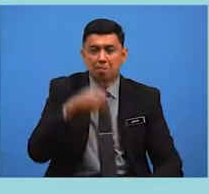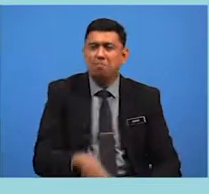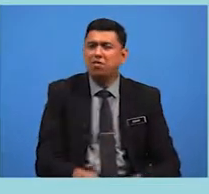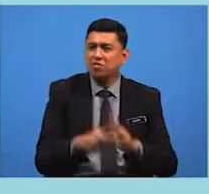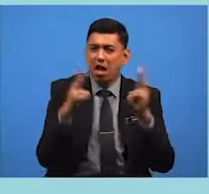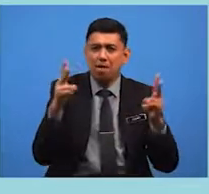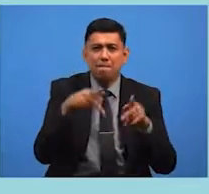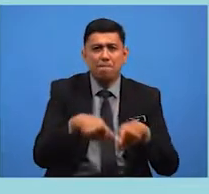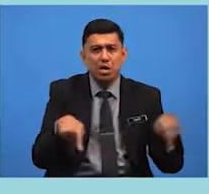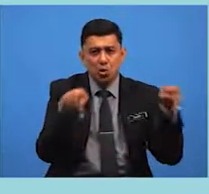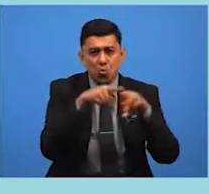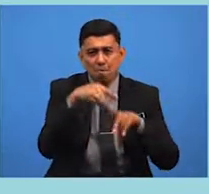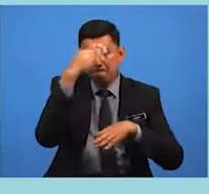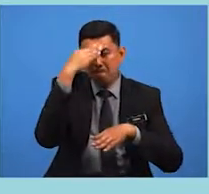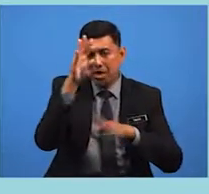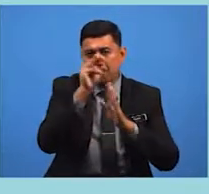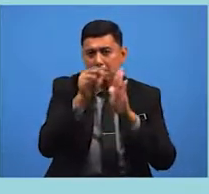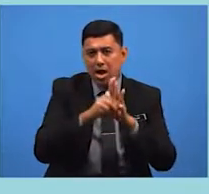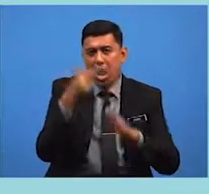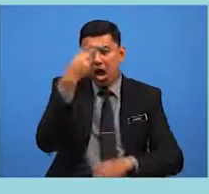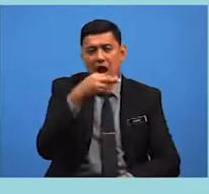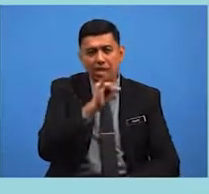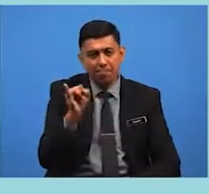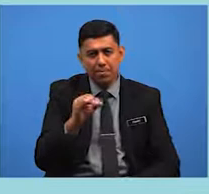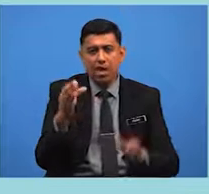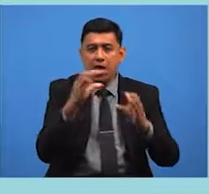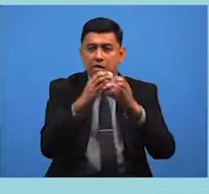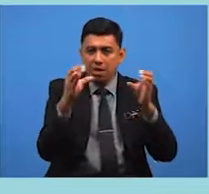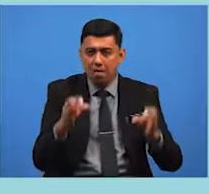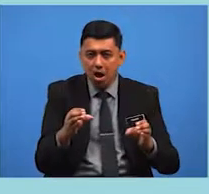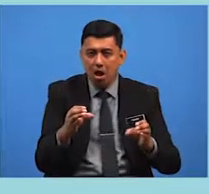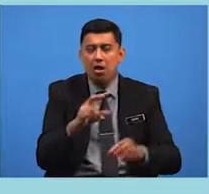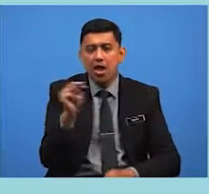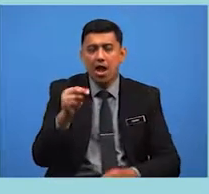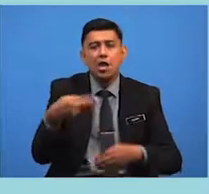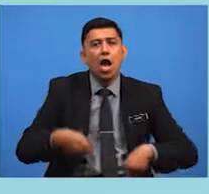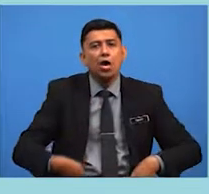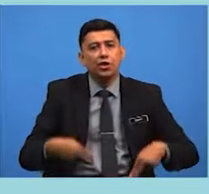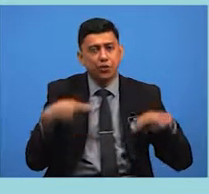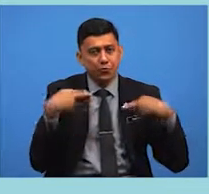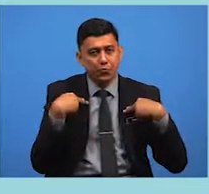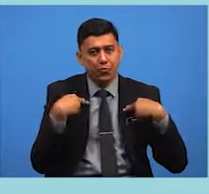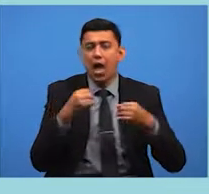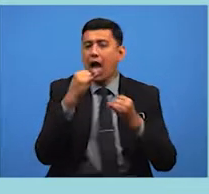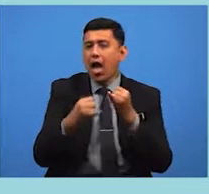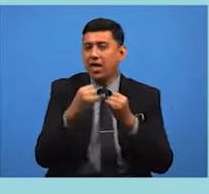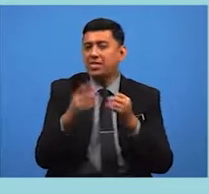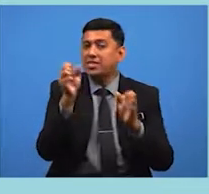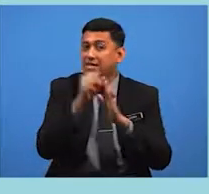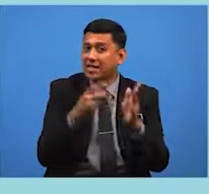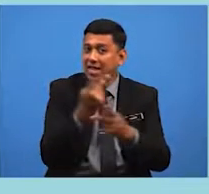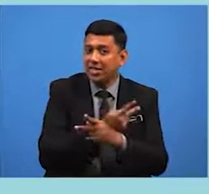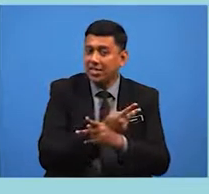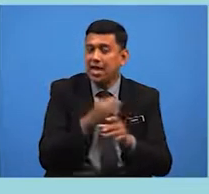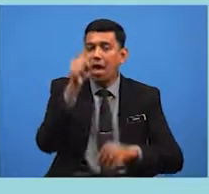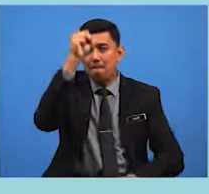amat diperlukan bagi menghadapi cabaran hidup. dan akhir sekali,